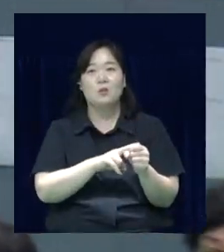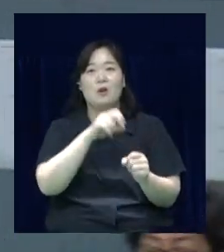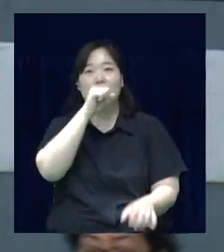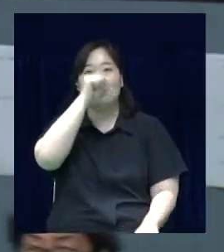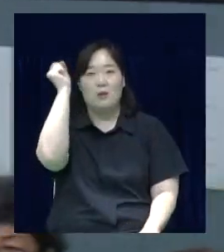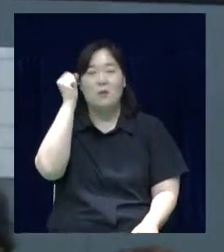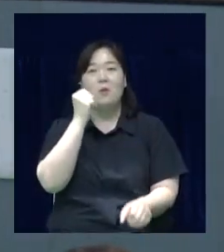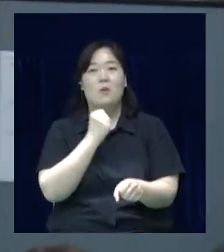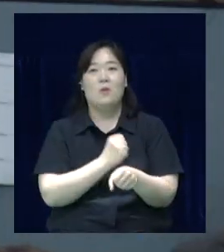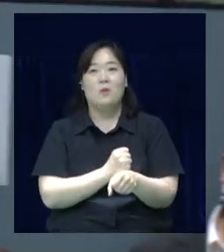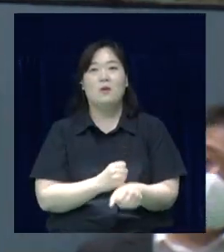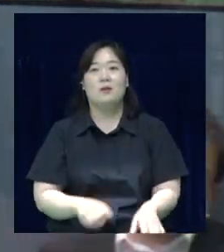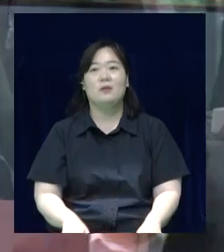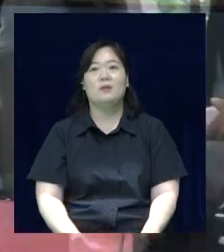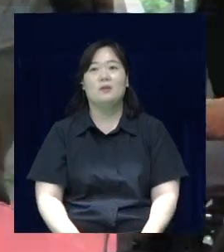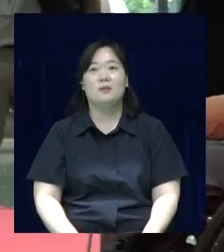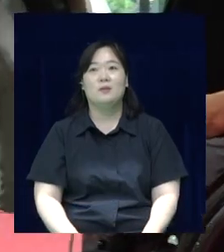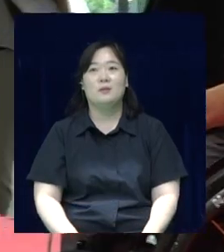성공시킨 황찬호 선수고요.